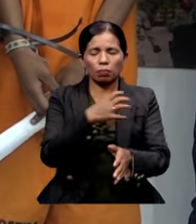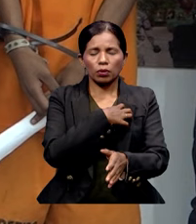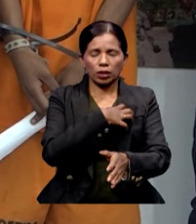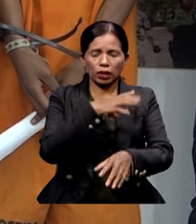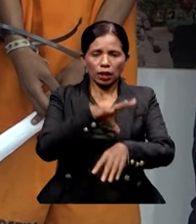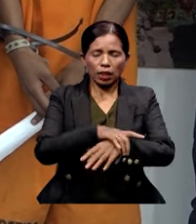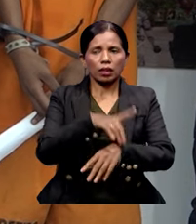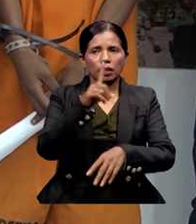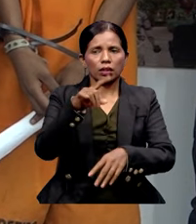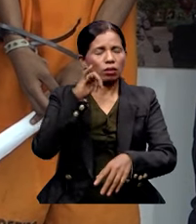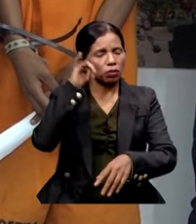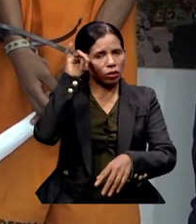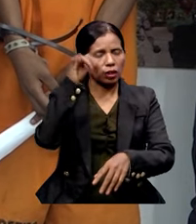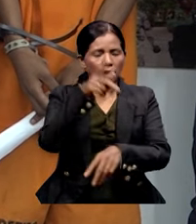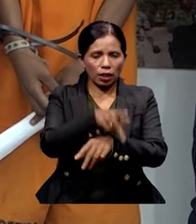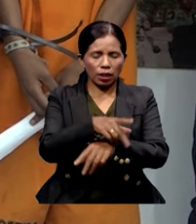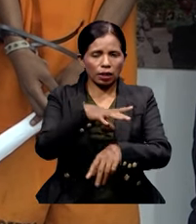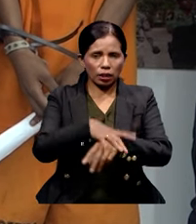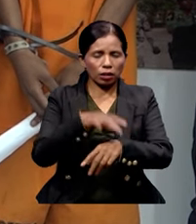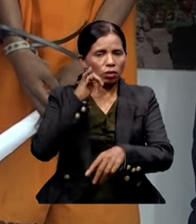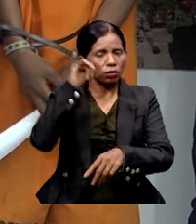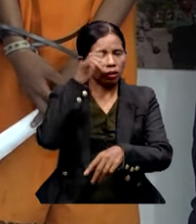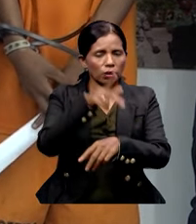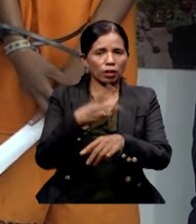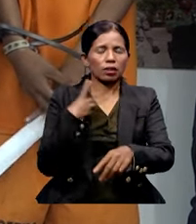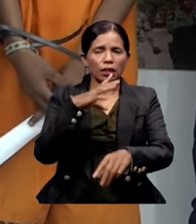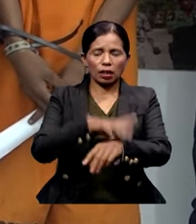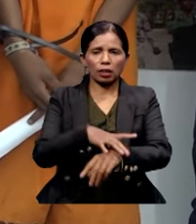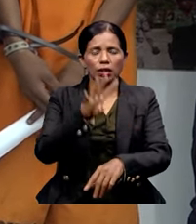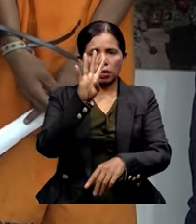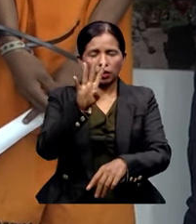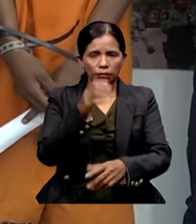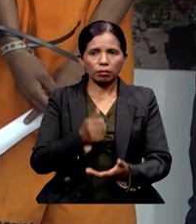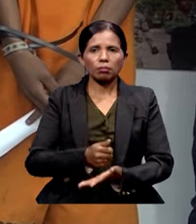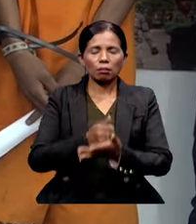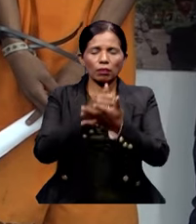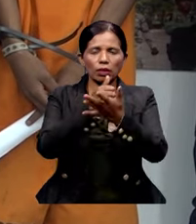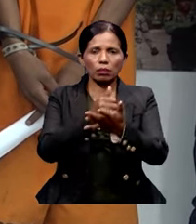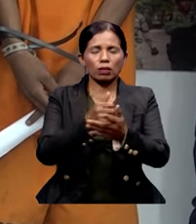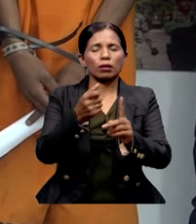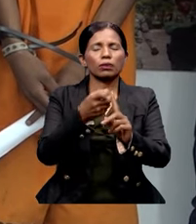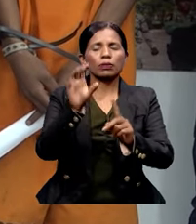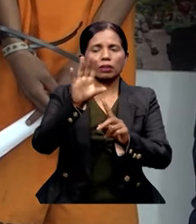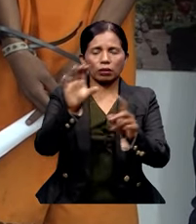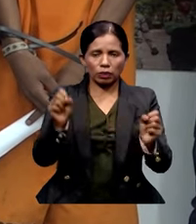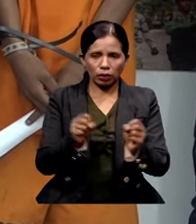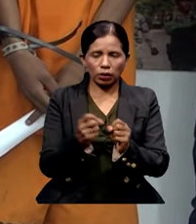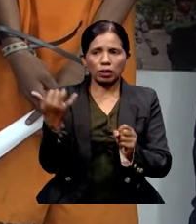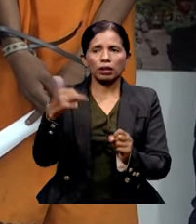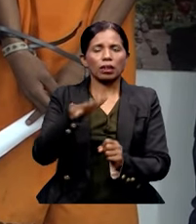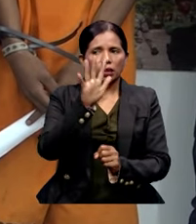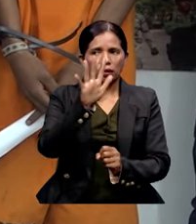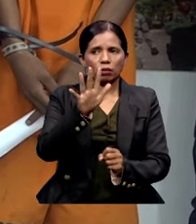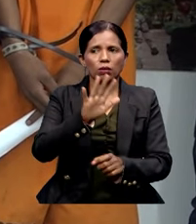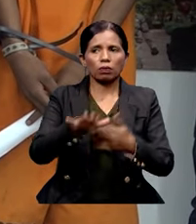kairida korse lokorai ita karta nang hat ho apoi ko autoridade lokalnya nebe sir nang lima agora